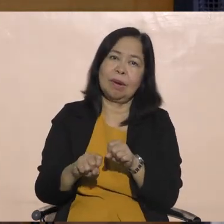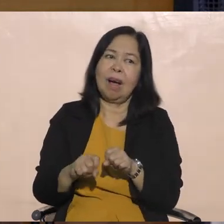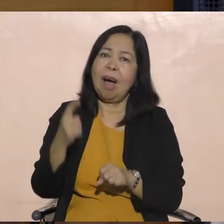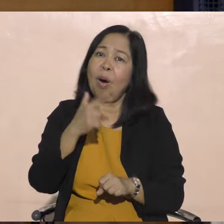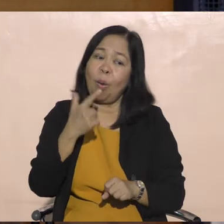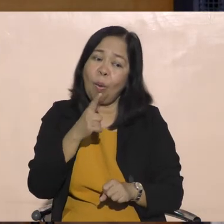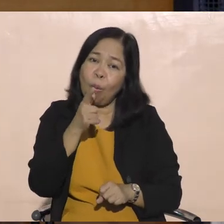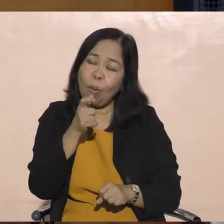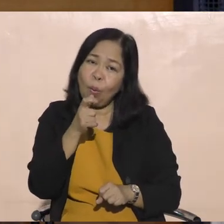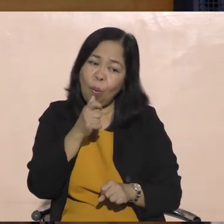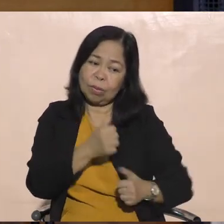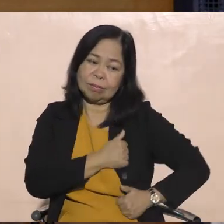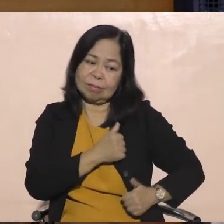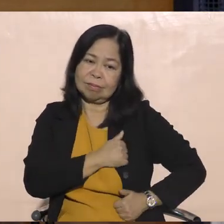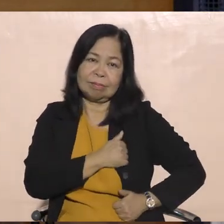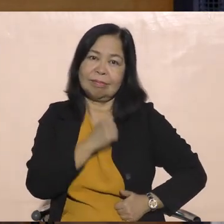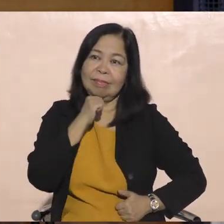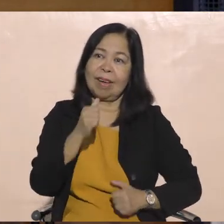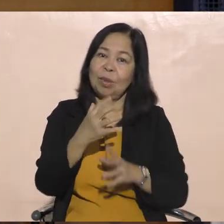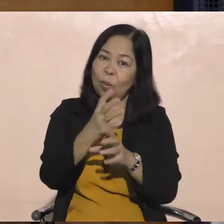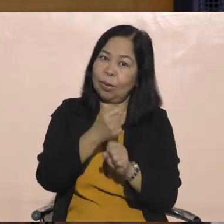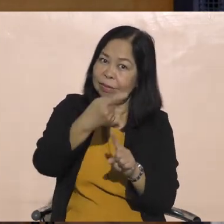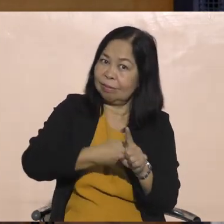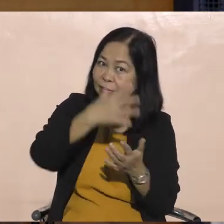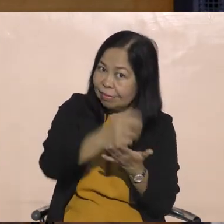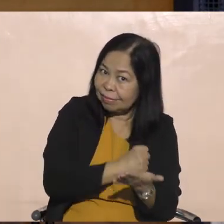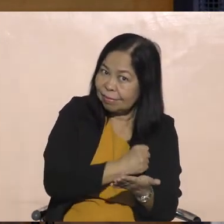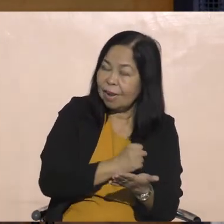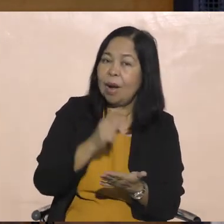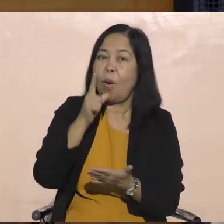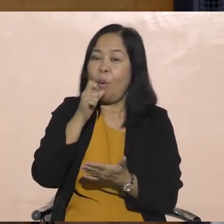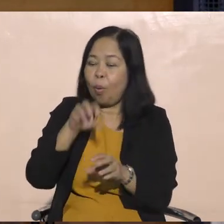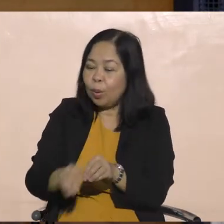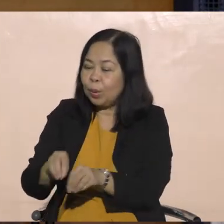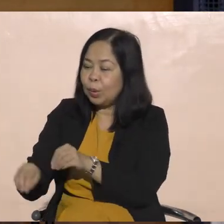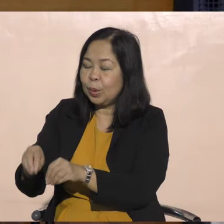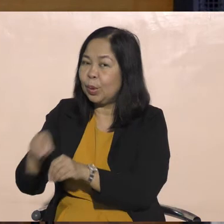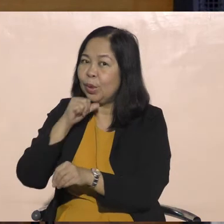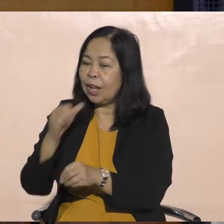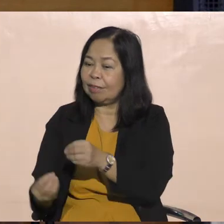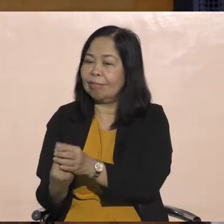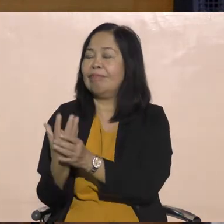sa iyang sweldo? Kinsa may nagtanom nga dili unang mukaon sa iyang gitanom? Kinsa may